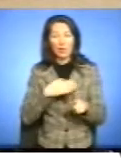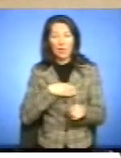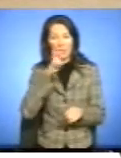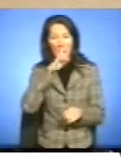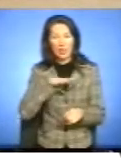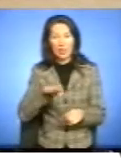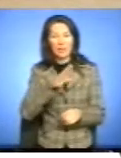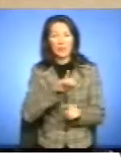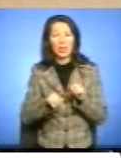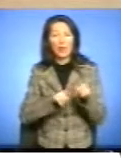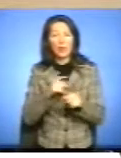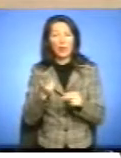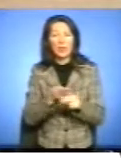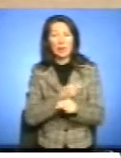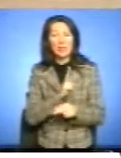без якого